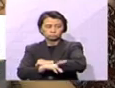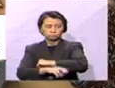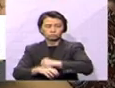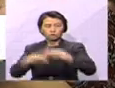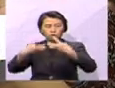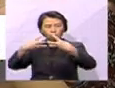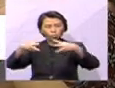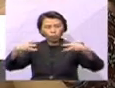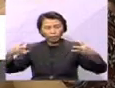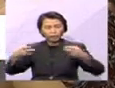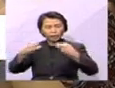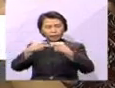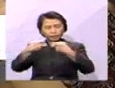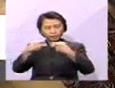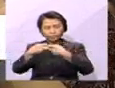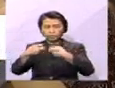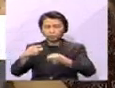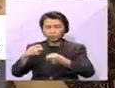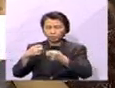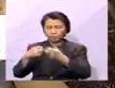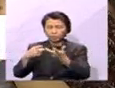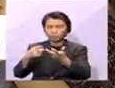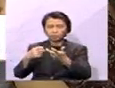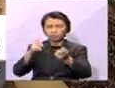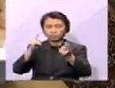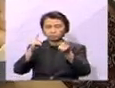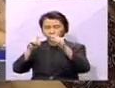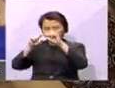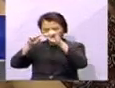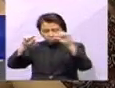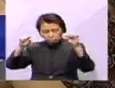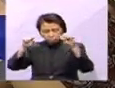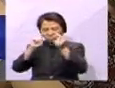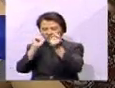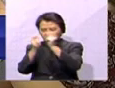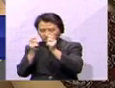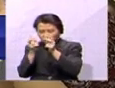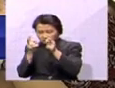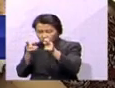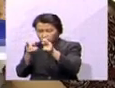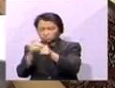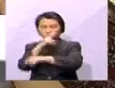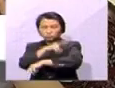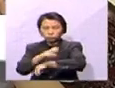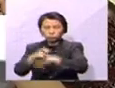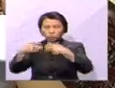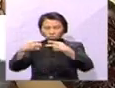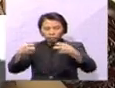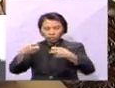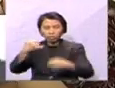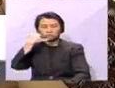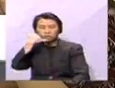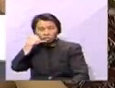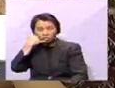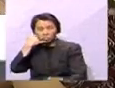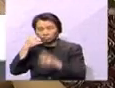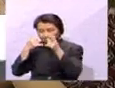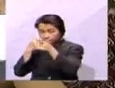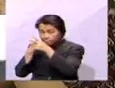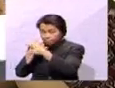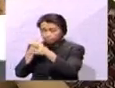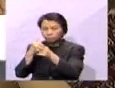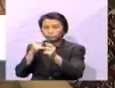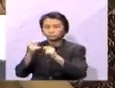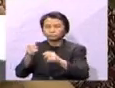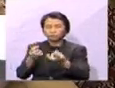wayar elektrik Transformer dan juga wayar telekom dan juga